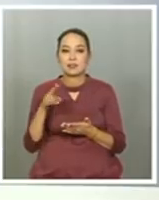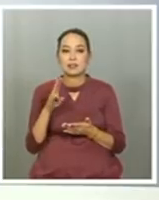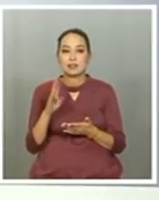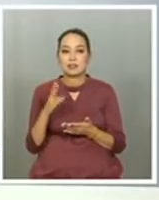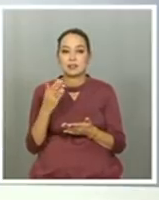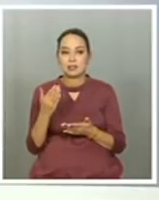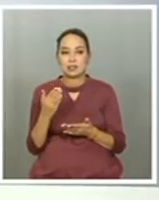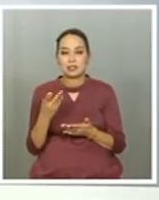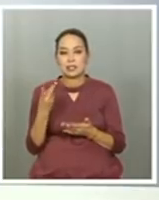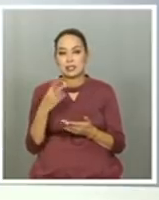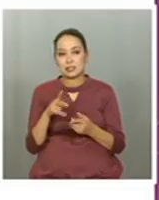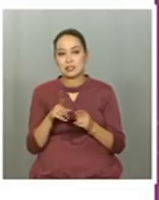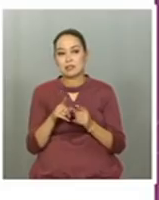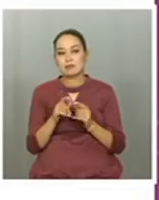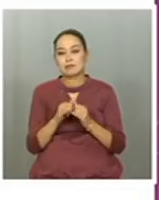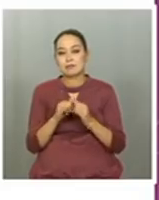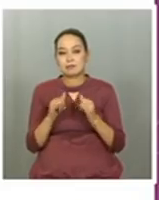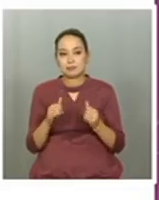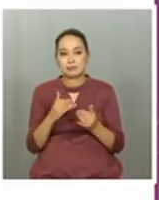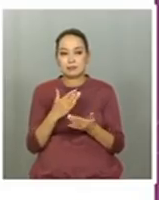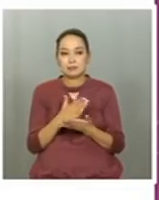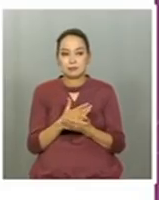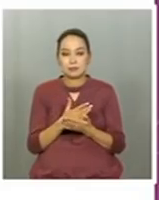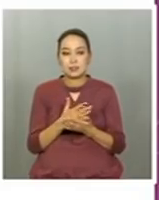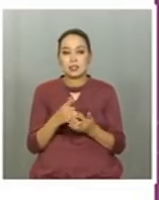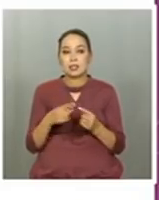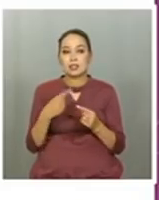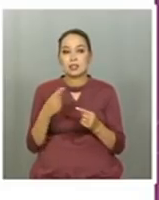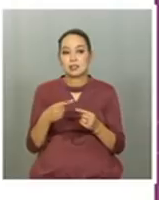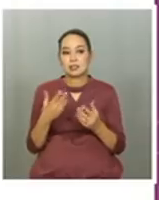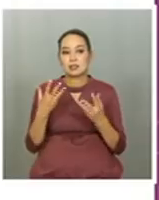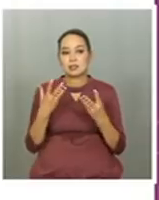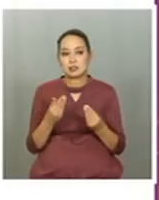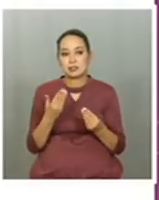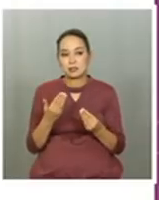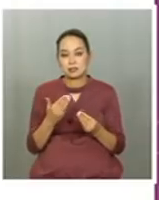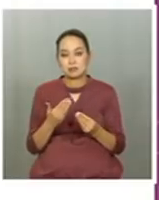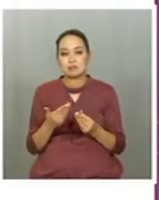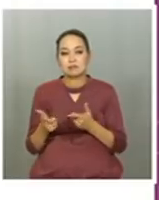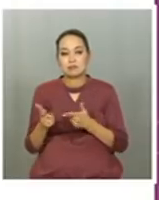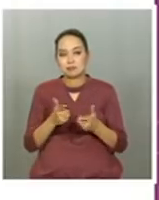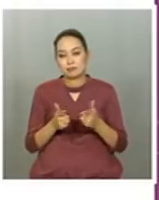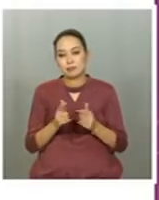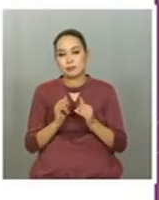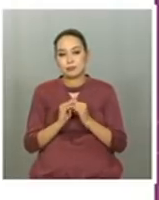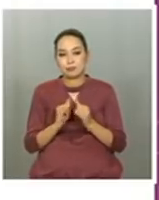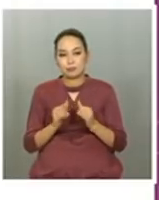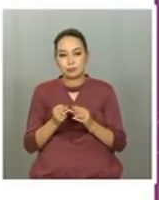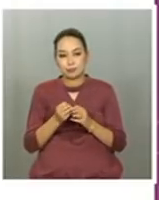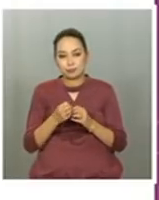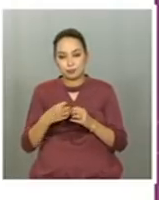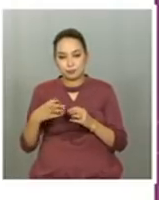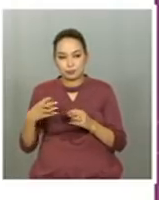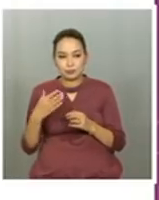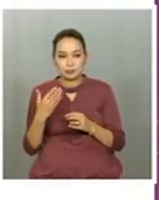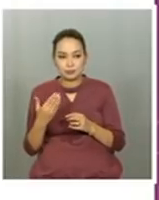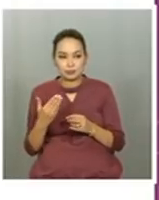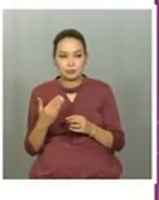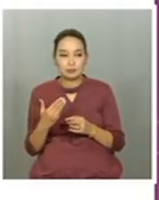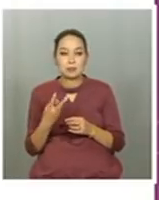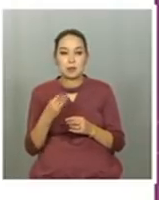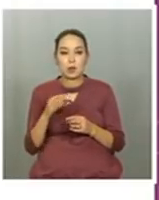2 еселенеді. Келесі кезең – пісіп жетілу кезеңі. Пісіп жетілу кезеңінде миоз процесі